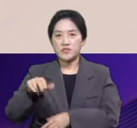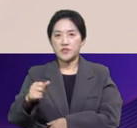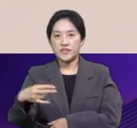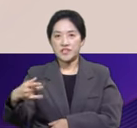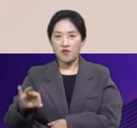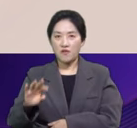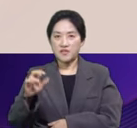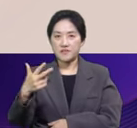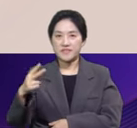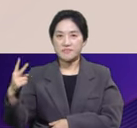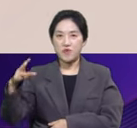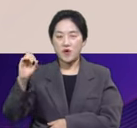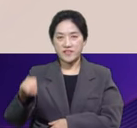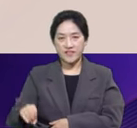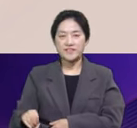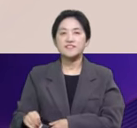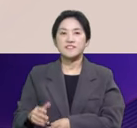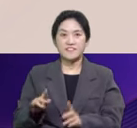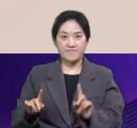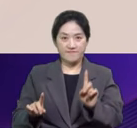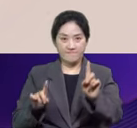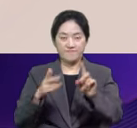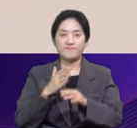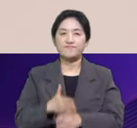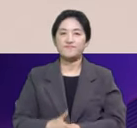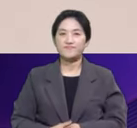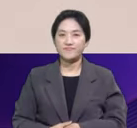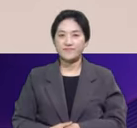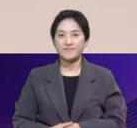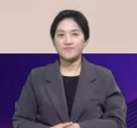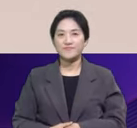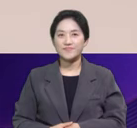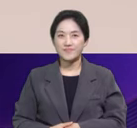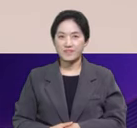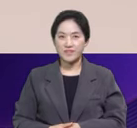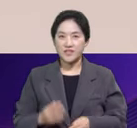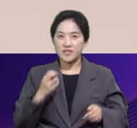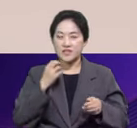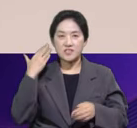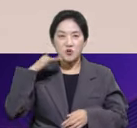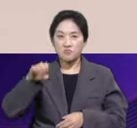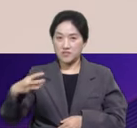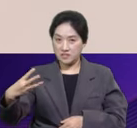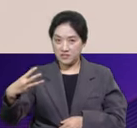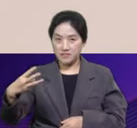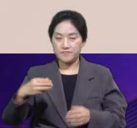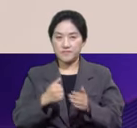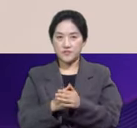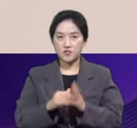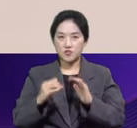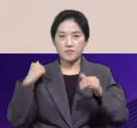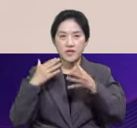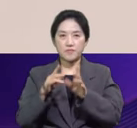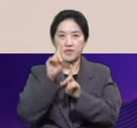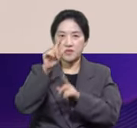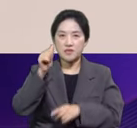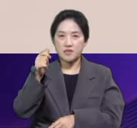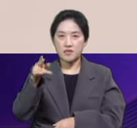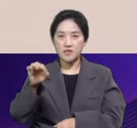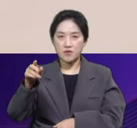후보 47.2%로 따라가고 있습니다. 경기 의정부 을입니다. 국민의힘 이형섭